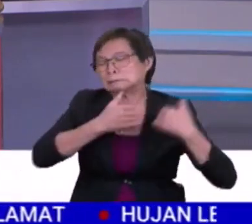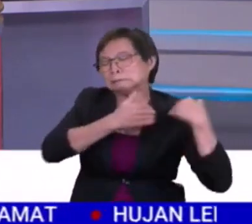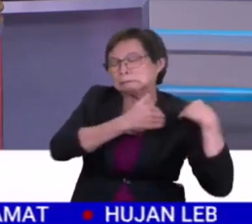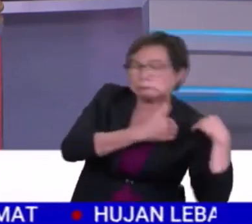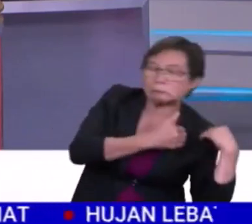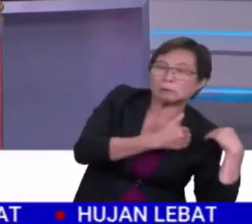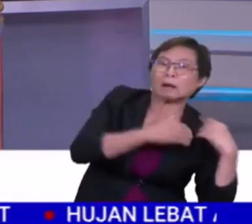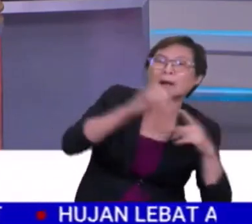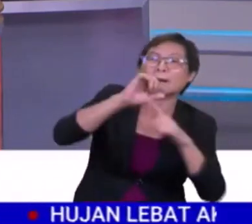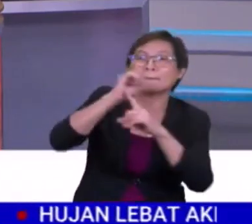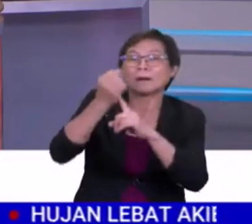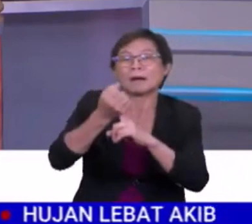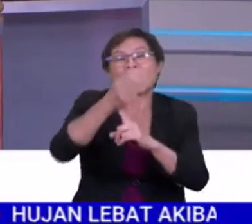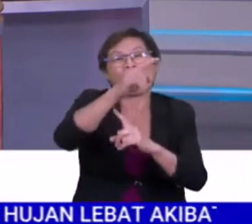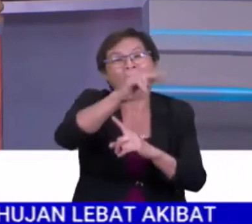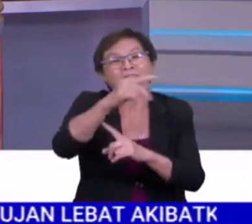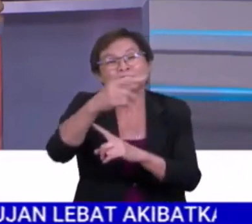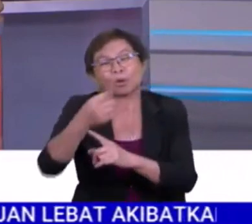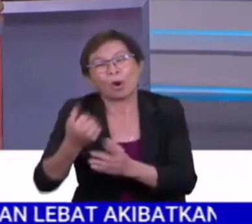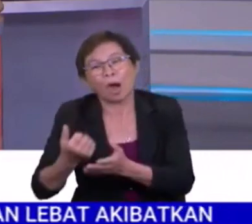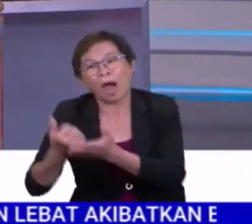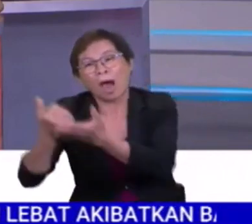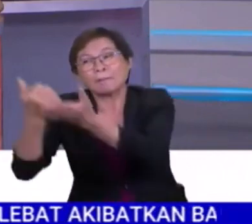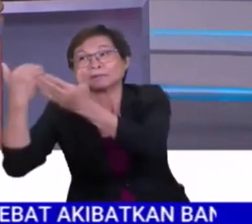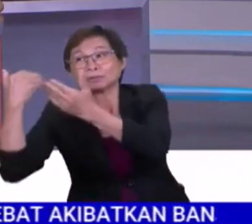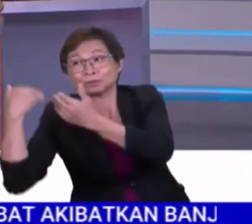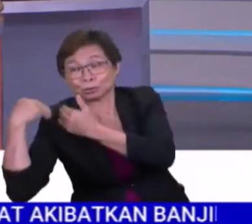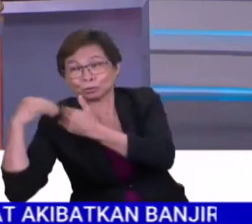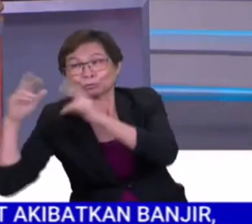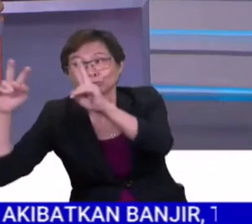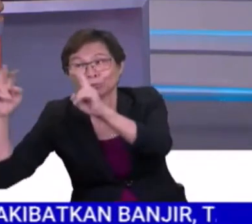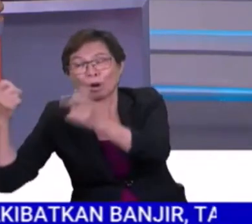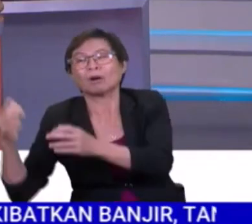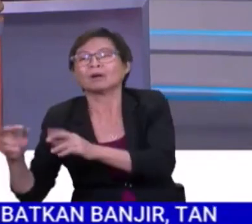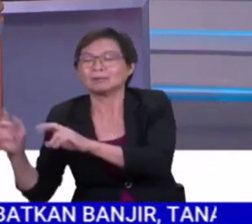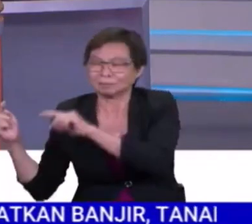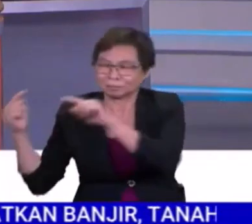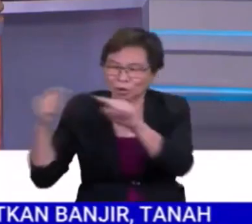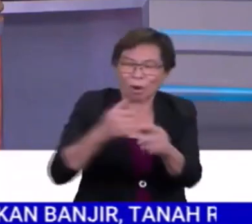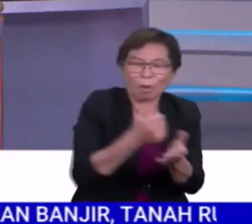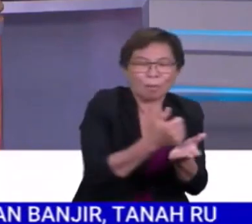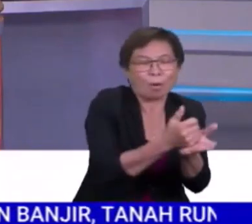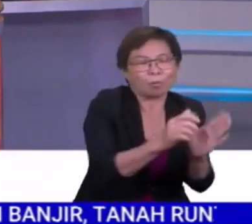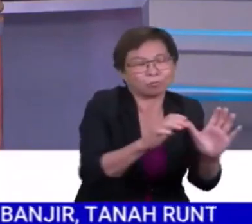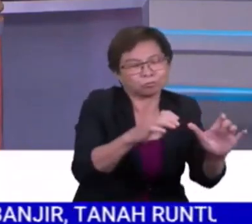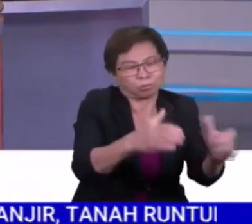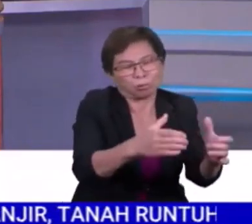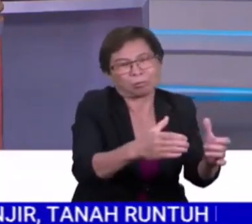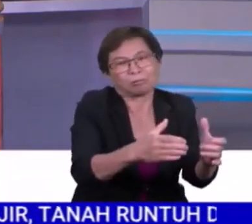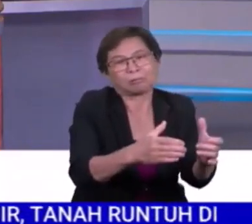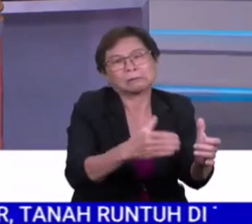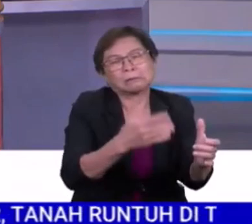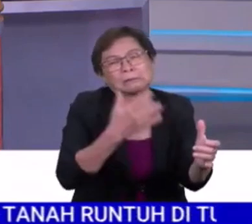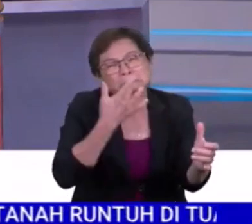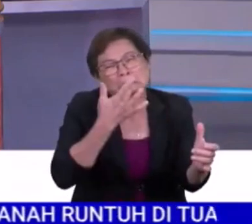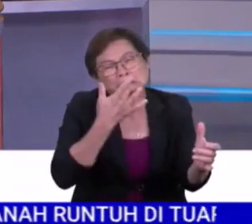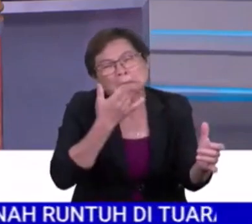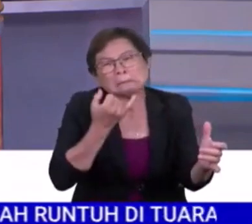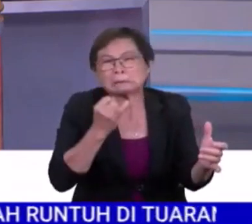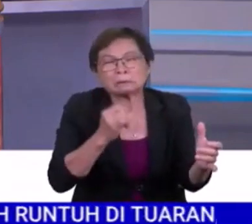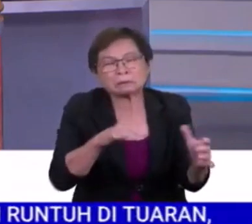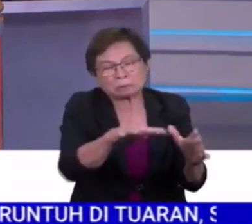maka Pertubuhan Bukan Kerajaan Helping Shoulder Turun Padang menyantuni golongan yang kurang bernasib baik di sekitar ibu